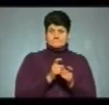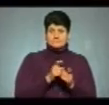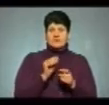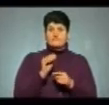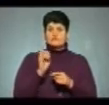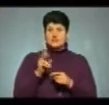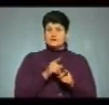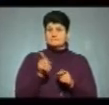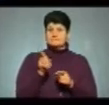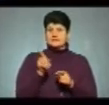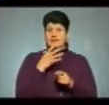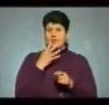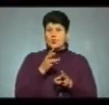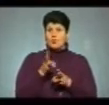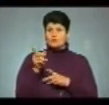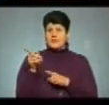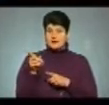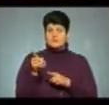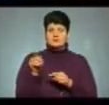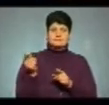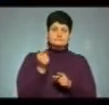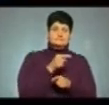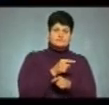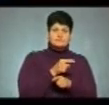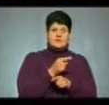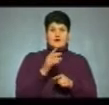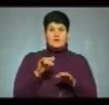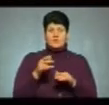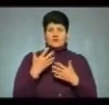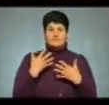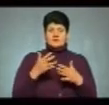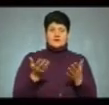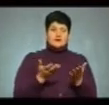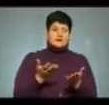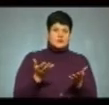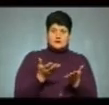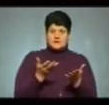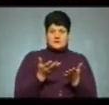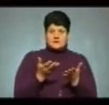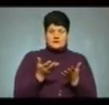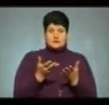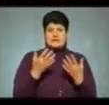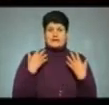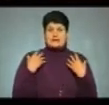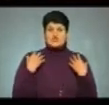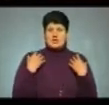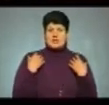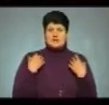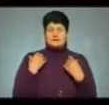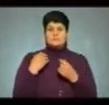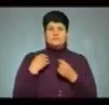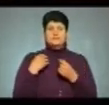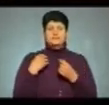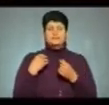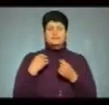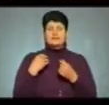до теплокомуненерго. Теплокомуненерго в ЖЕК. Потім ми вже якось вийшли на начальника оцих